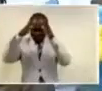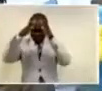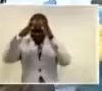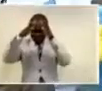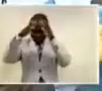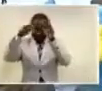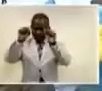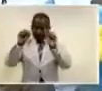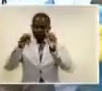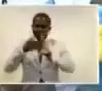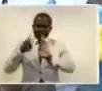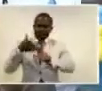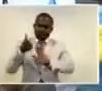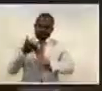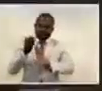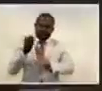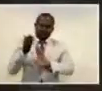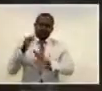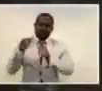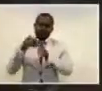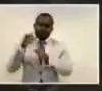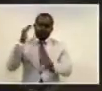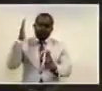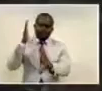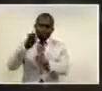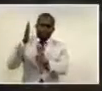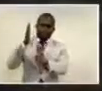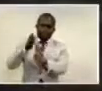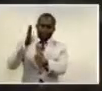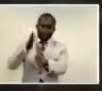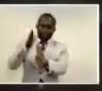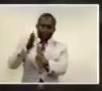kandi mujye mwihuta buri wese agere ku ngingo